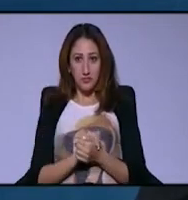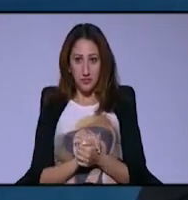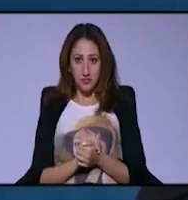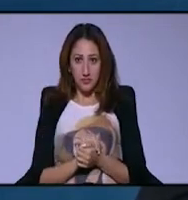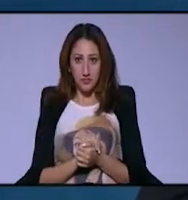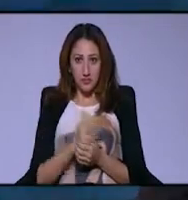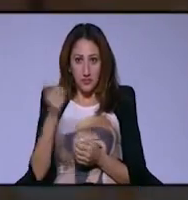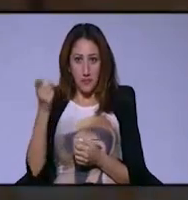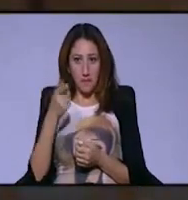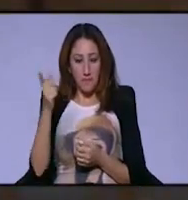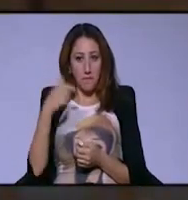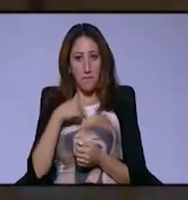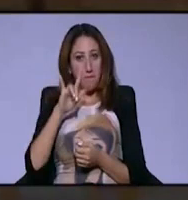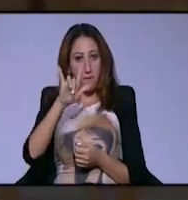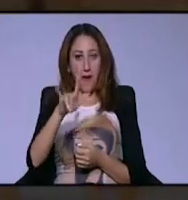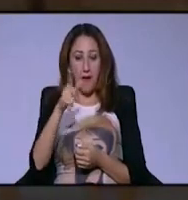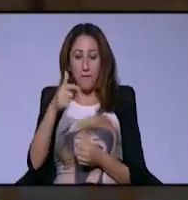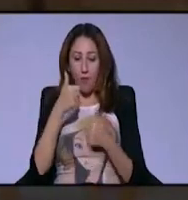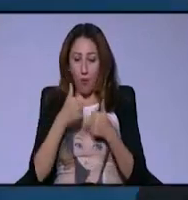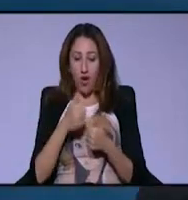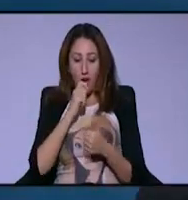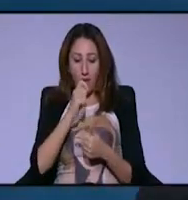وصاحب المكانة الكبيرة في قلوبنا جميعا.